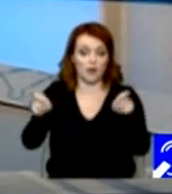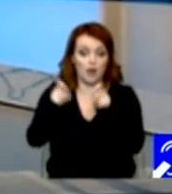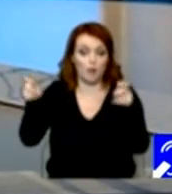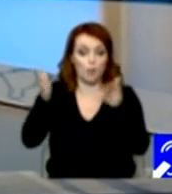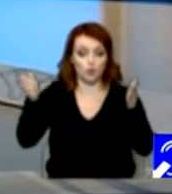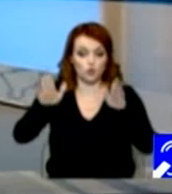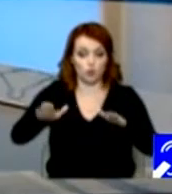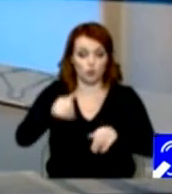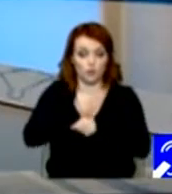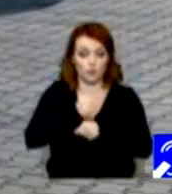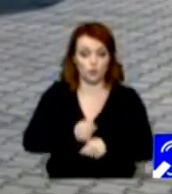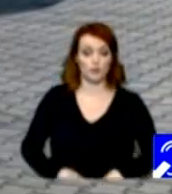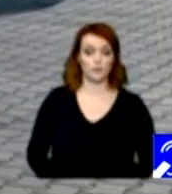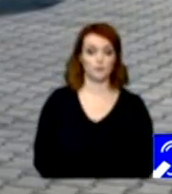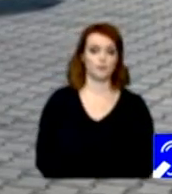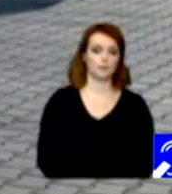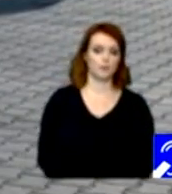locuri de muncă